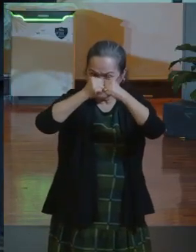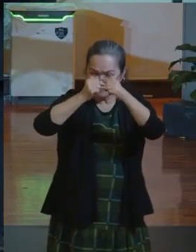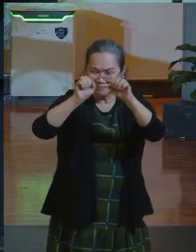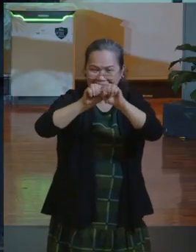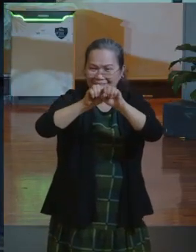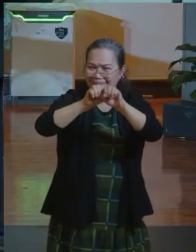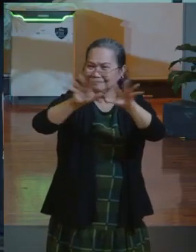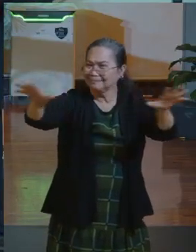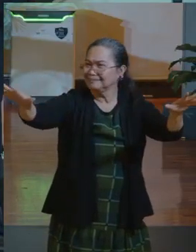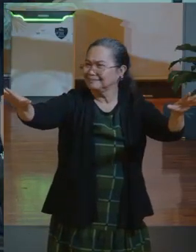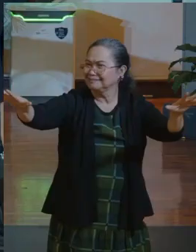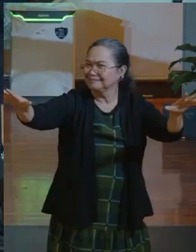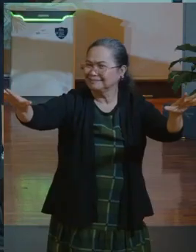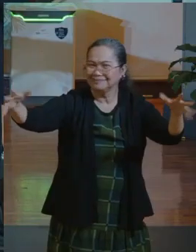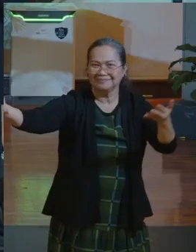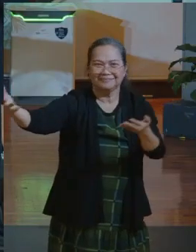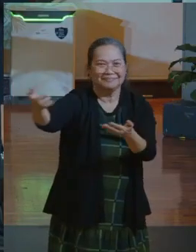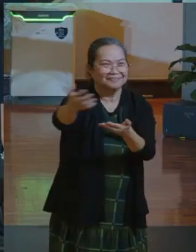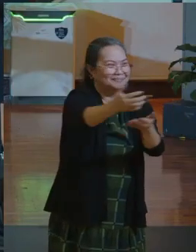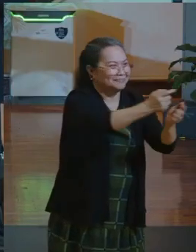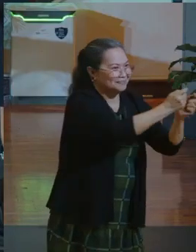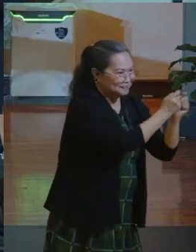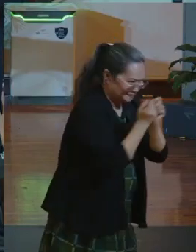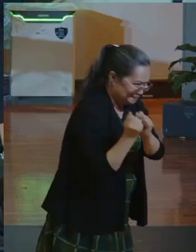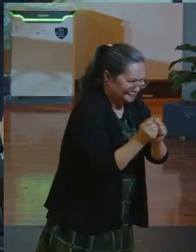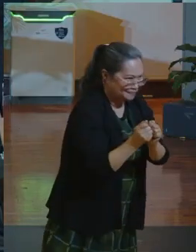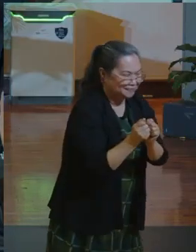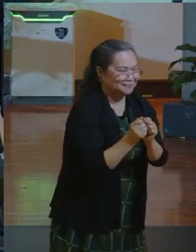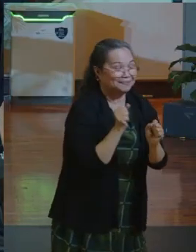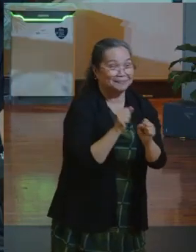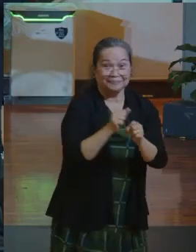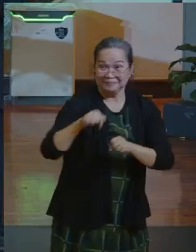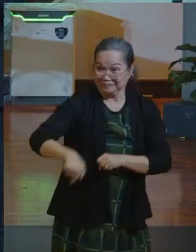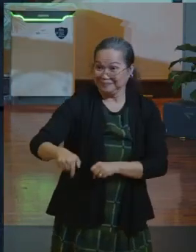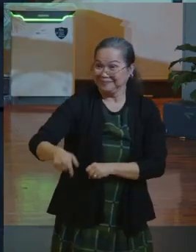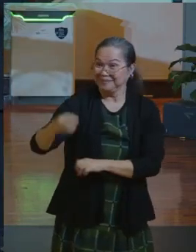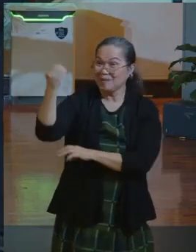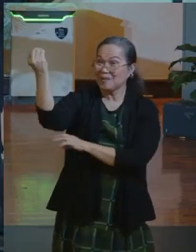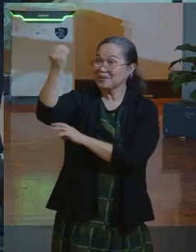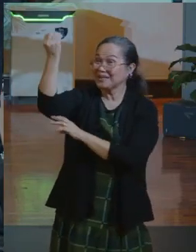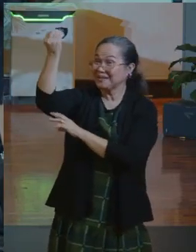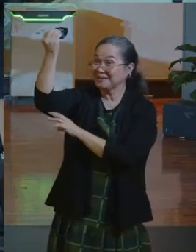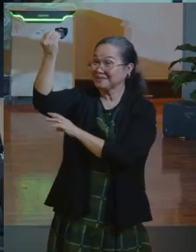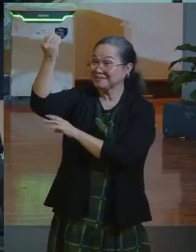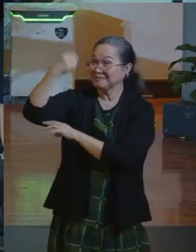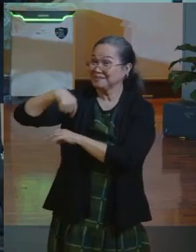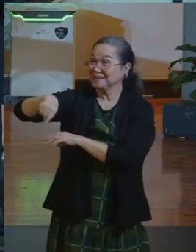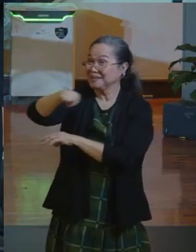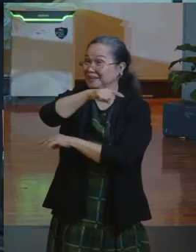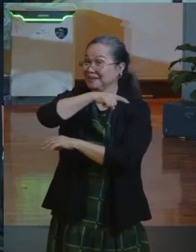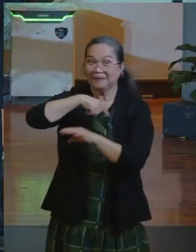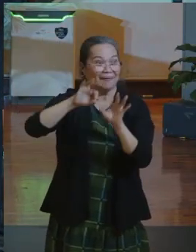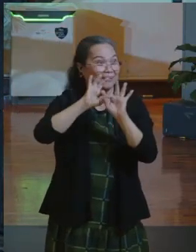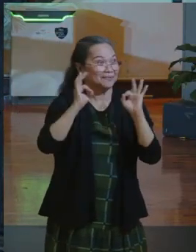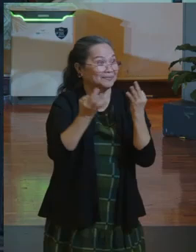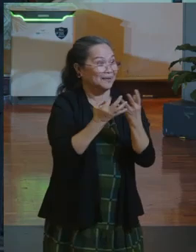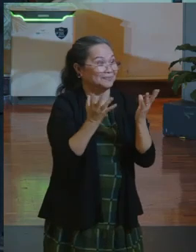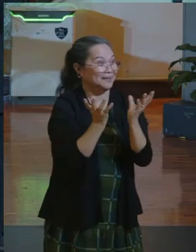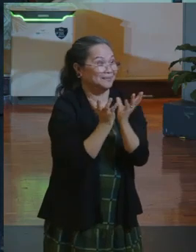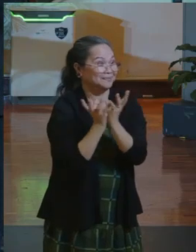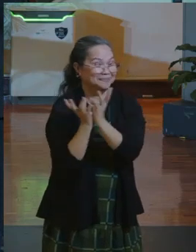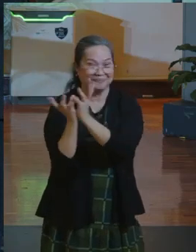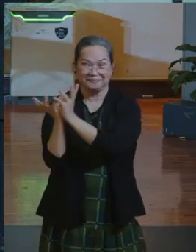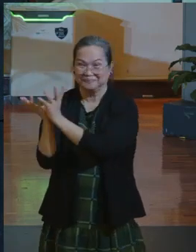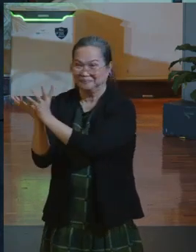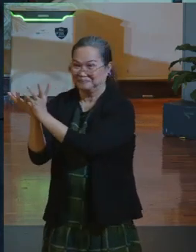out together in Ortigas and in our oikos. Yata,